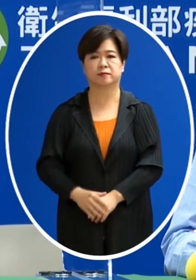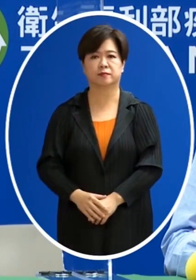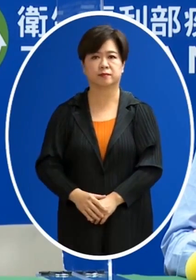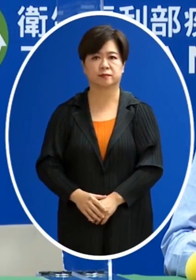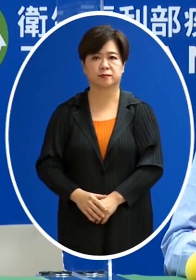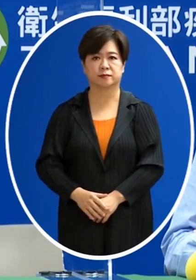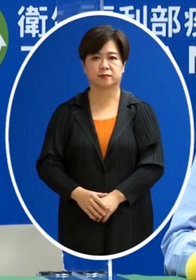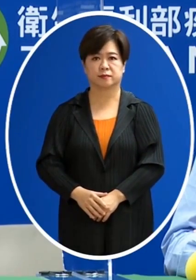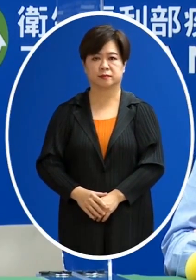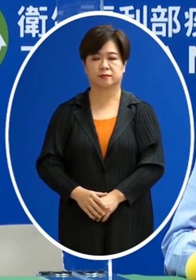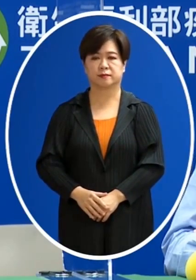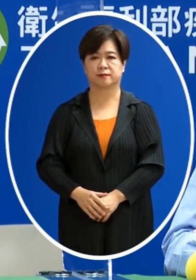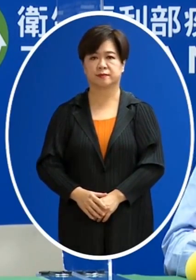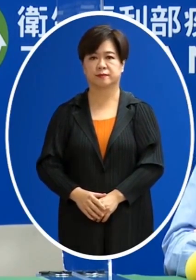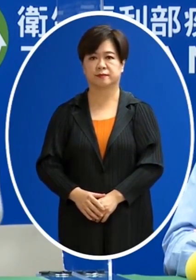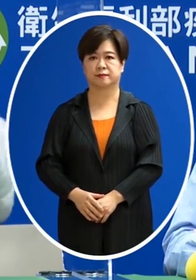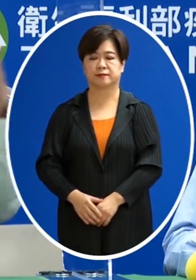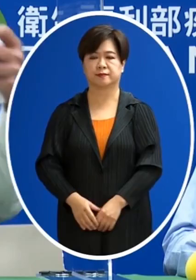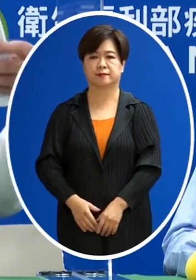那